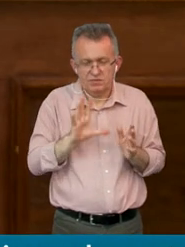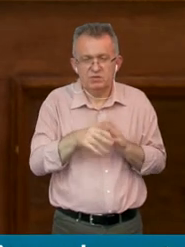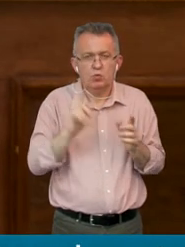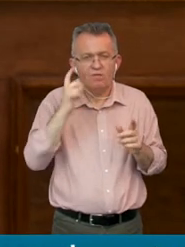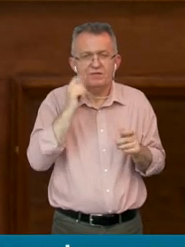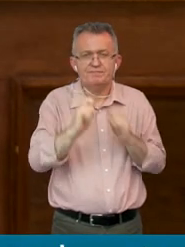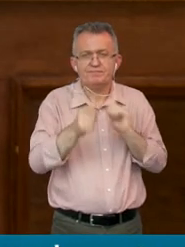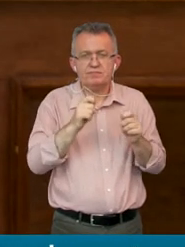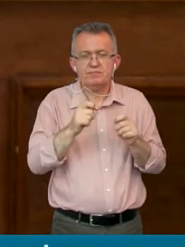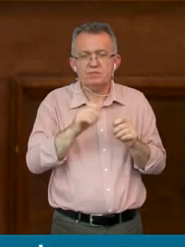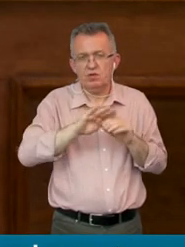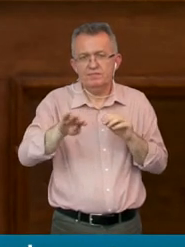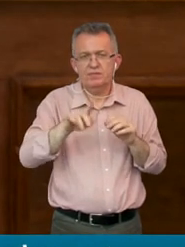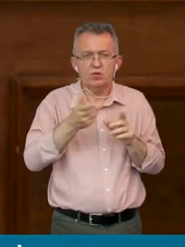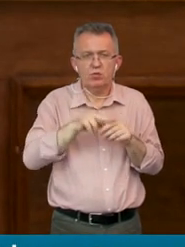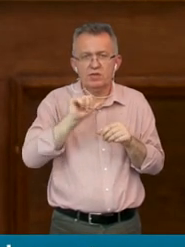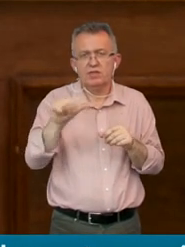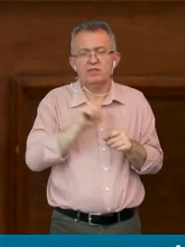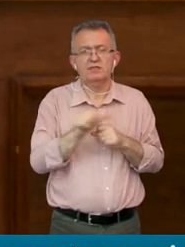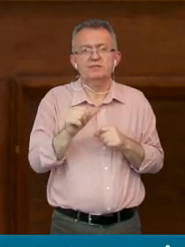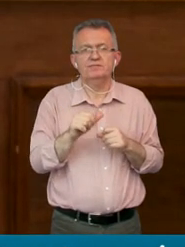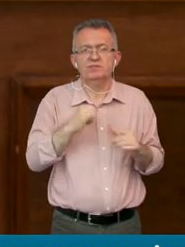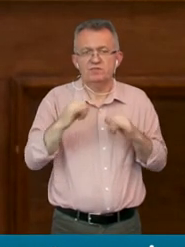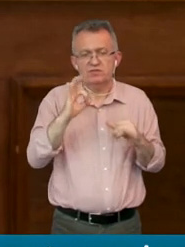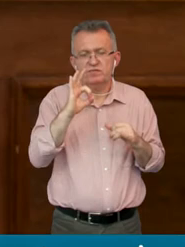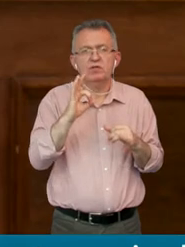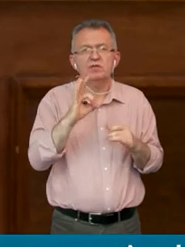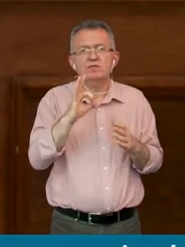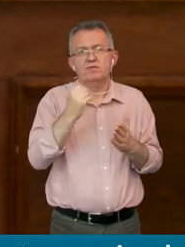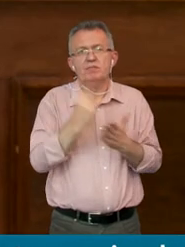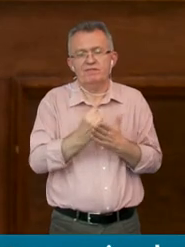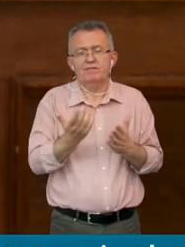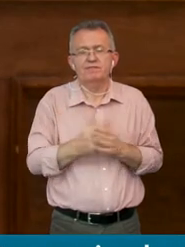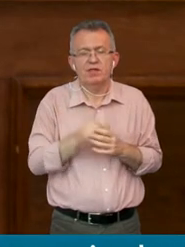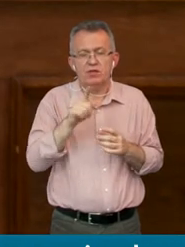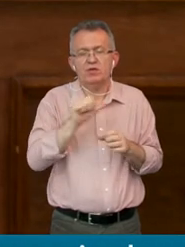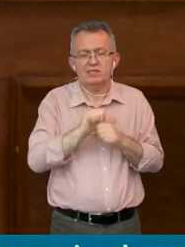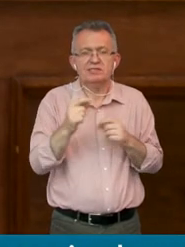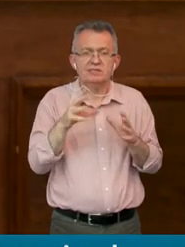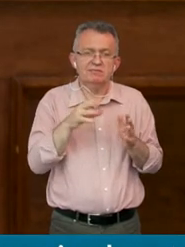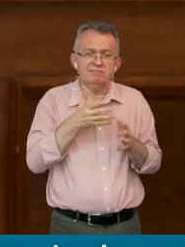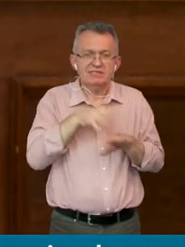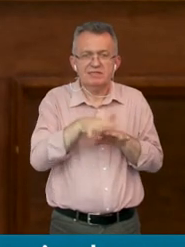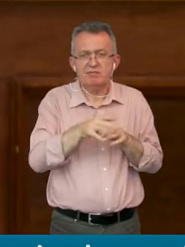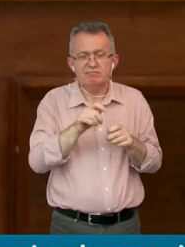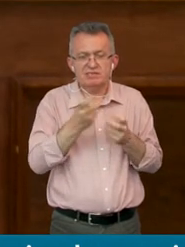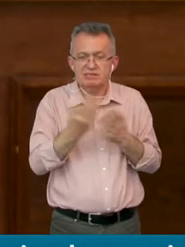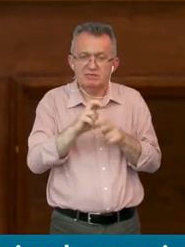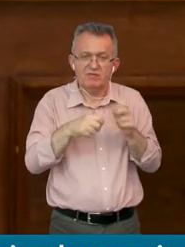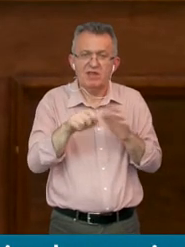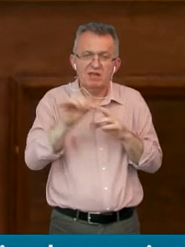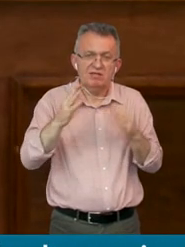szlakami komunikacyjnymi, które rządzą się swoimi prawami. Więc jest to pewien system i tutaj specjalnych rozwiązań dla